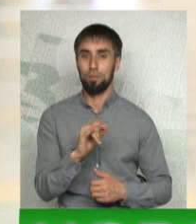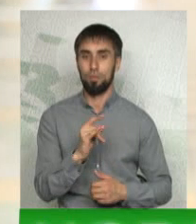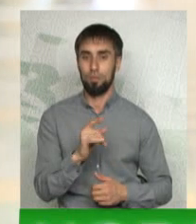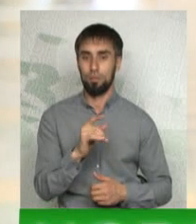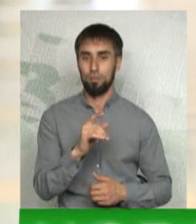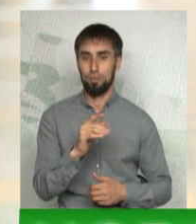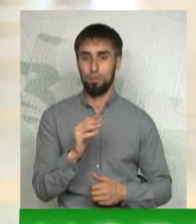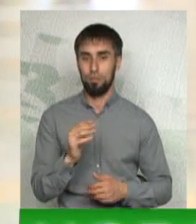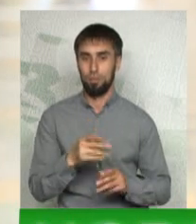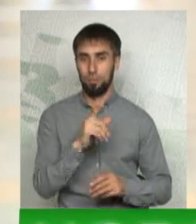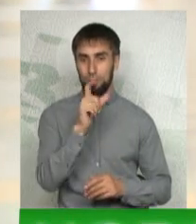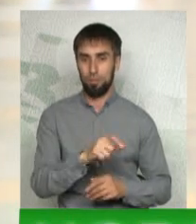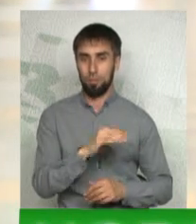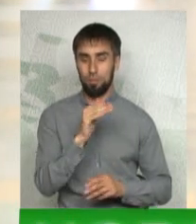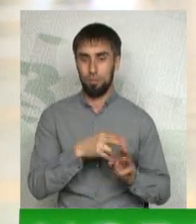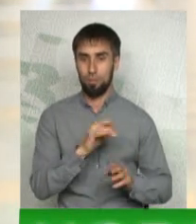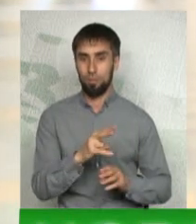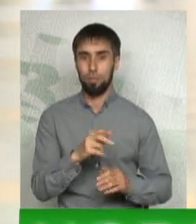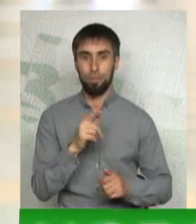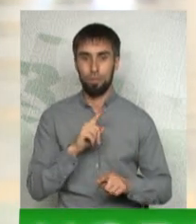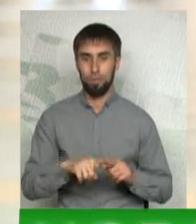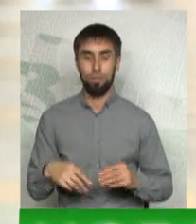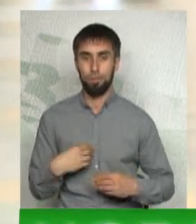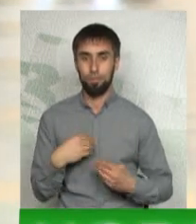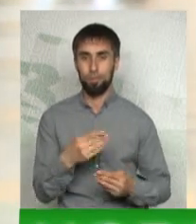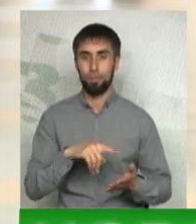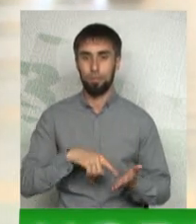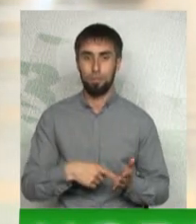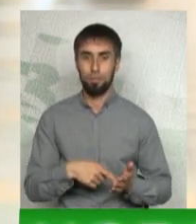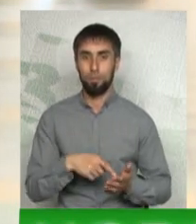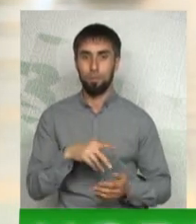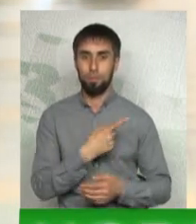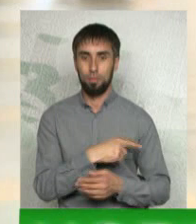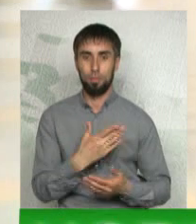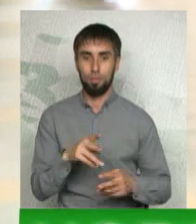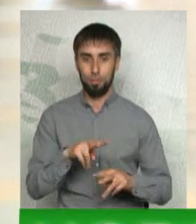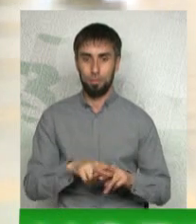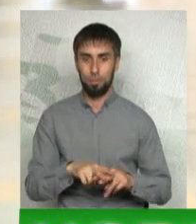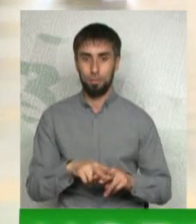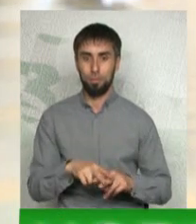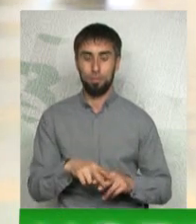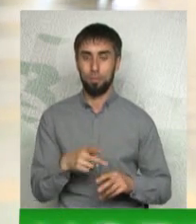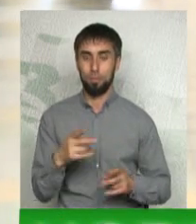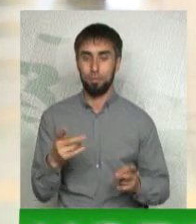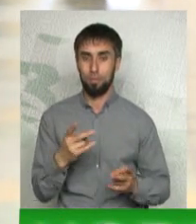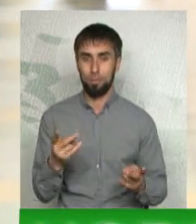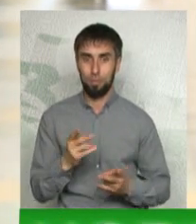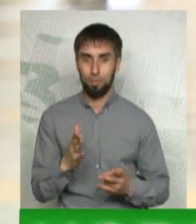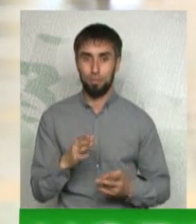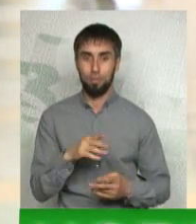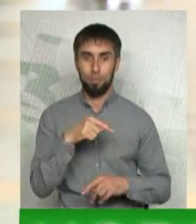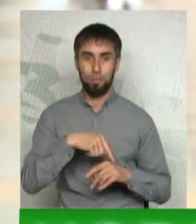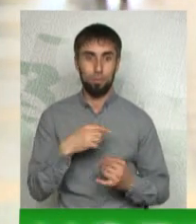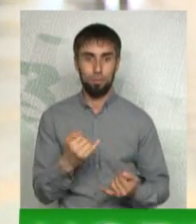быстро доставляем к пункту. И если в этом месте необходимость, если он себя